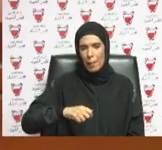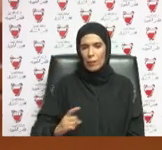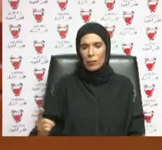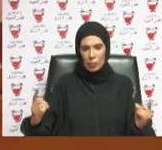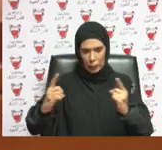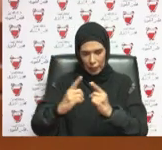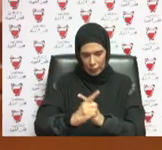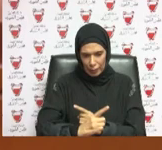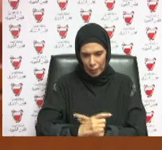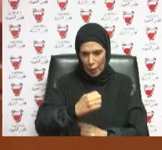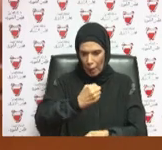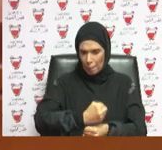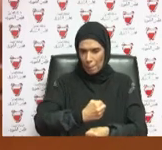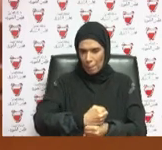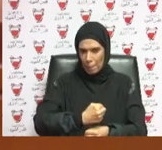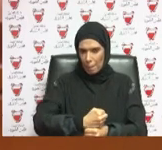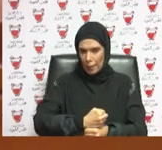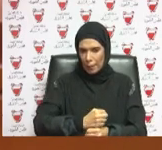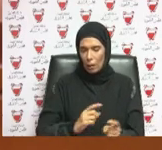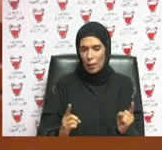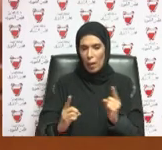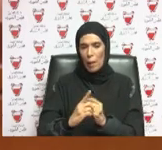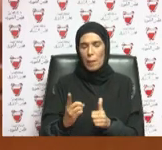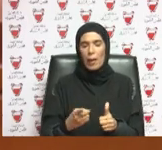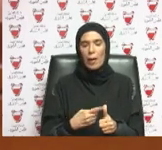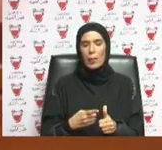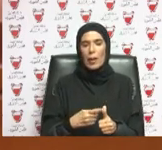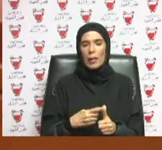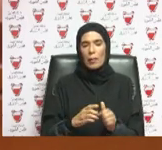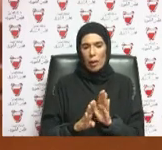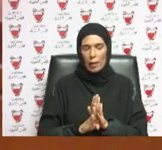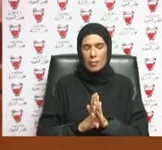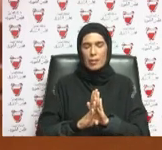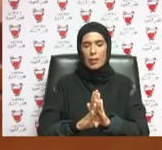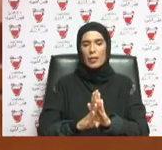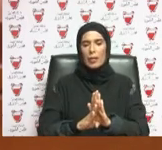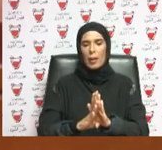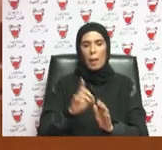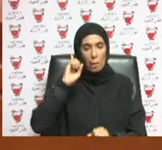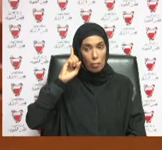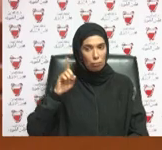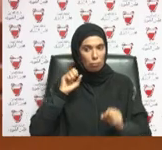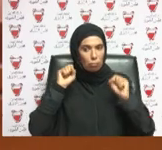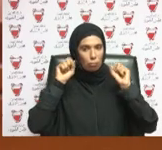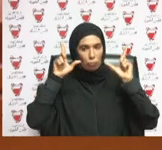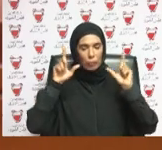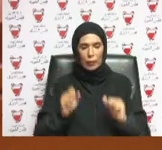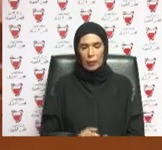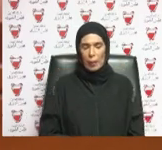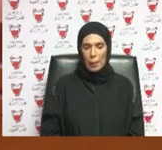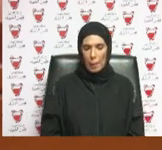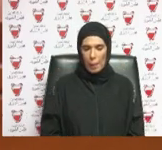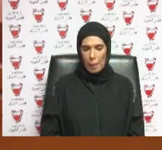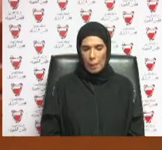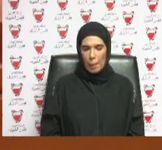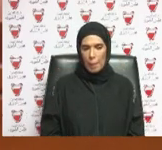في منصبه من كان له نائبا أولا وسندا أثيرا ورأيا ثاقبا ومنيرا.